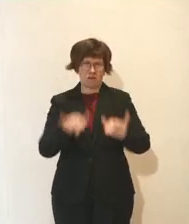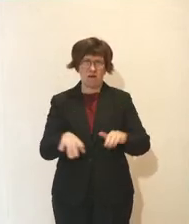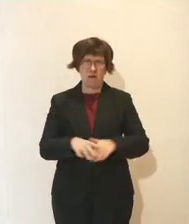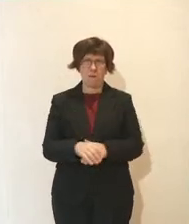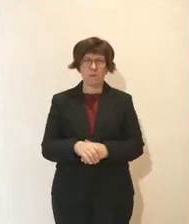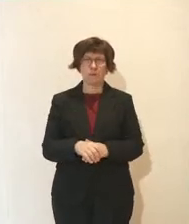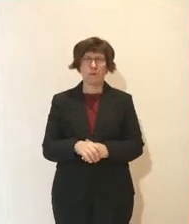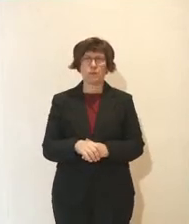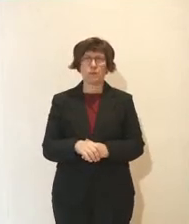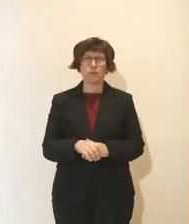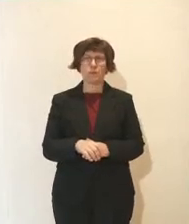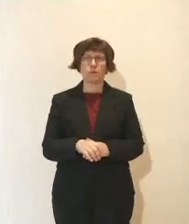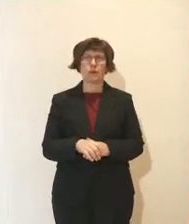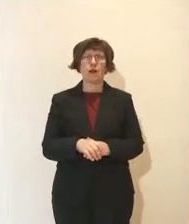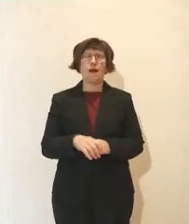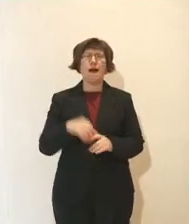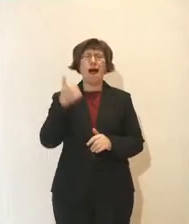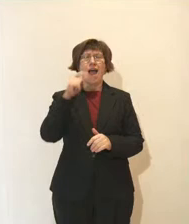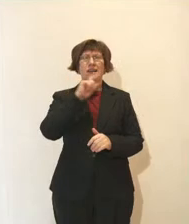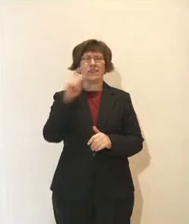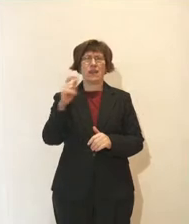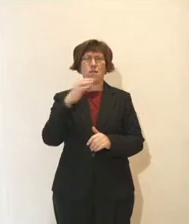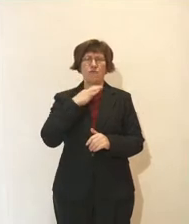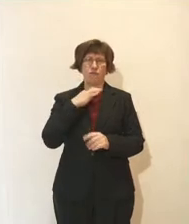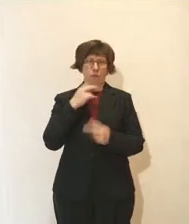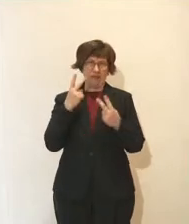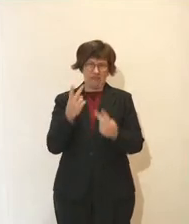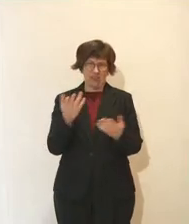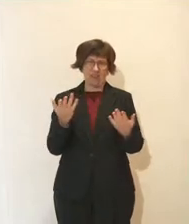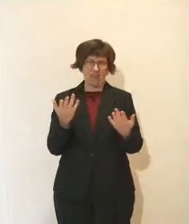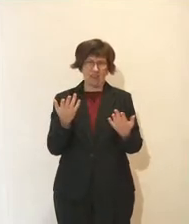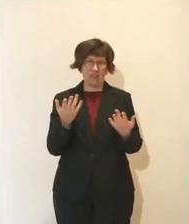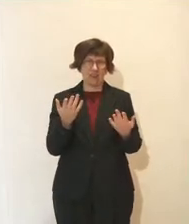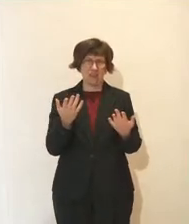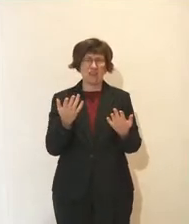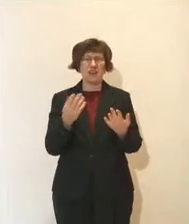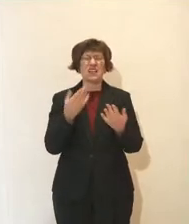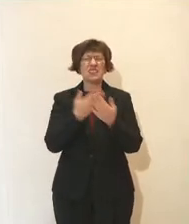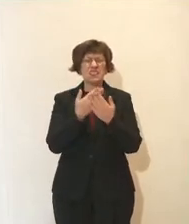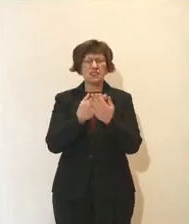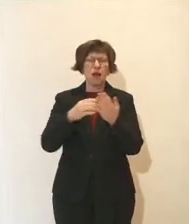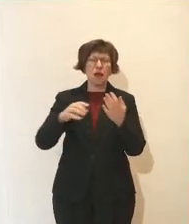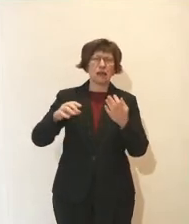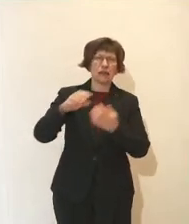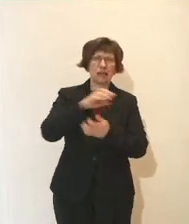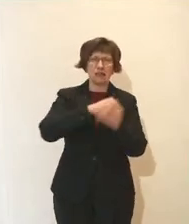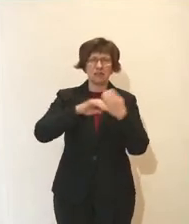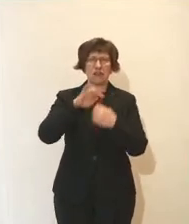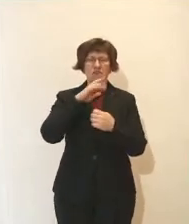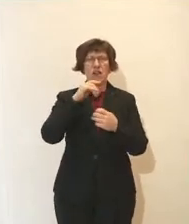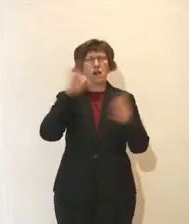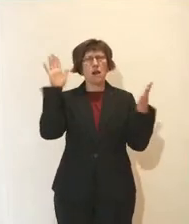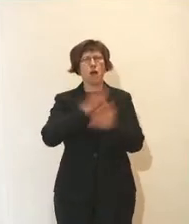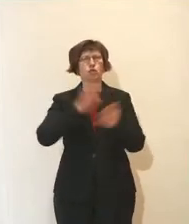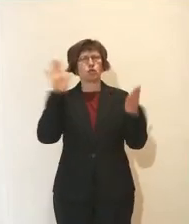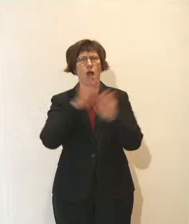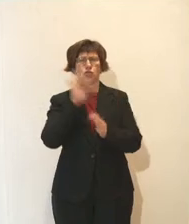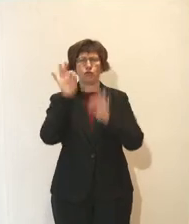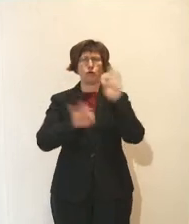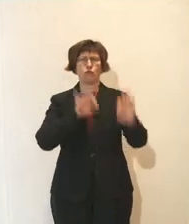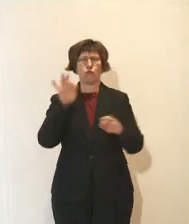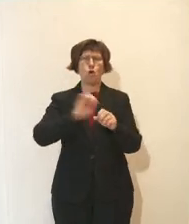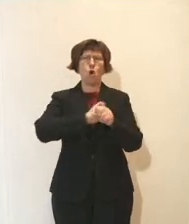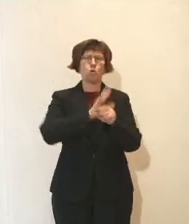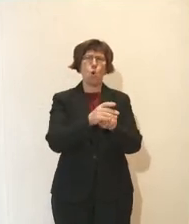haben eine sache ist mir ganz wichtig in dieser krise ist vielen beifall geklatscht worden den